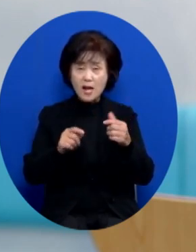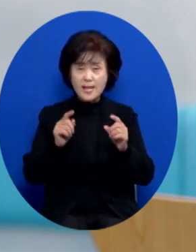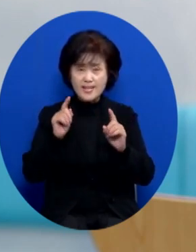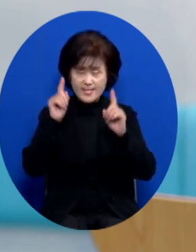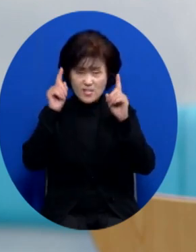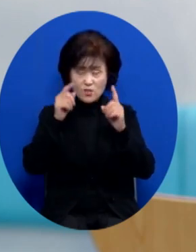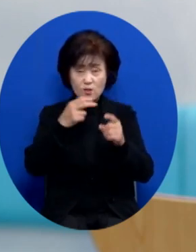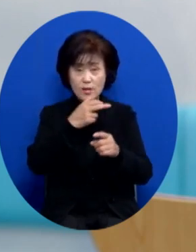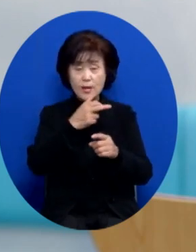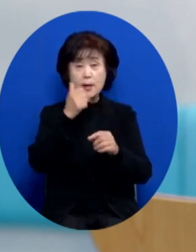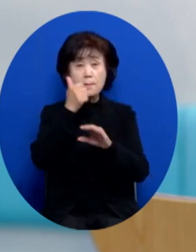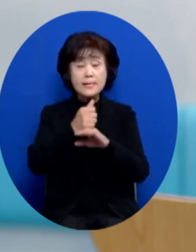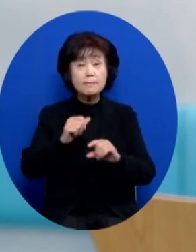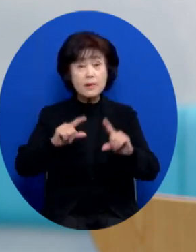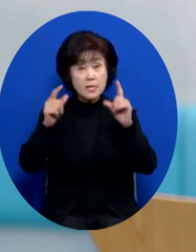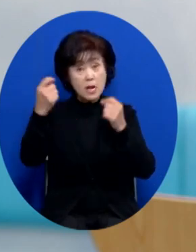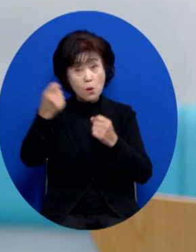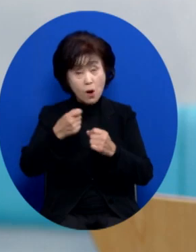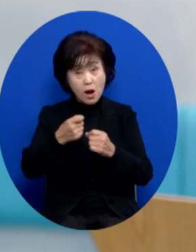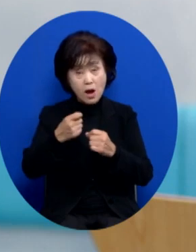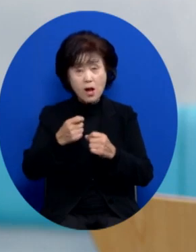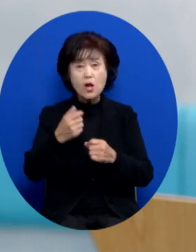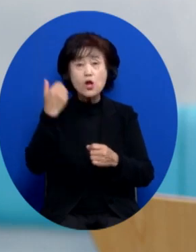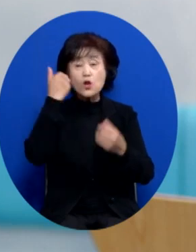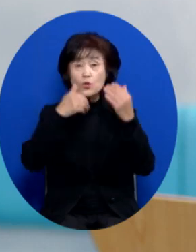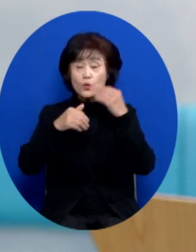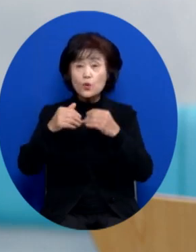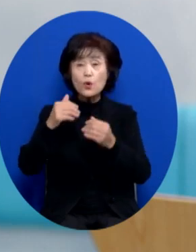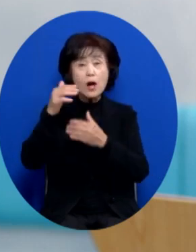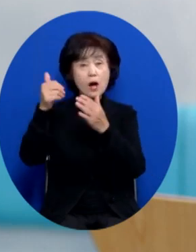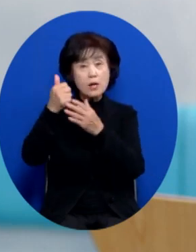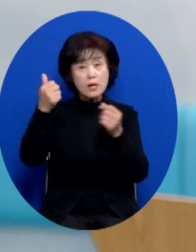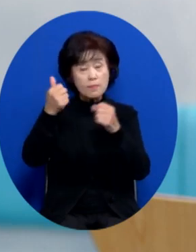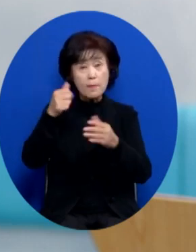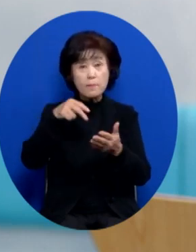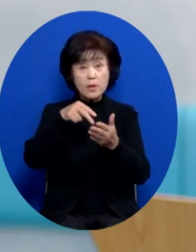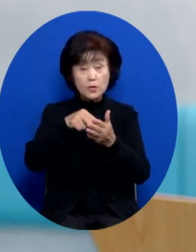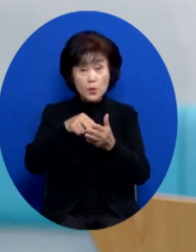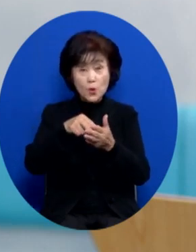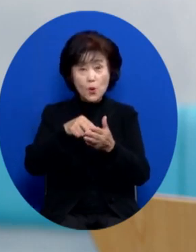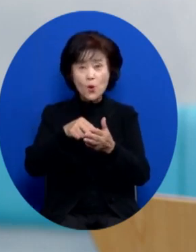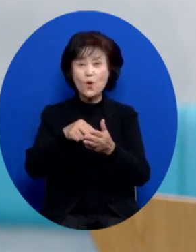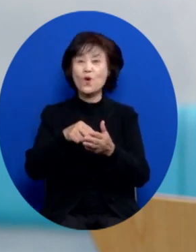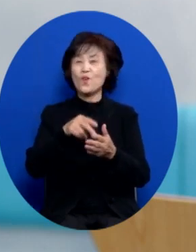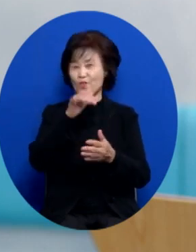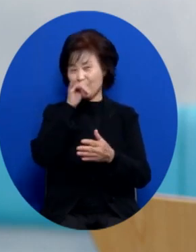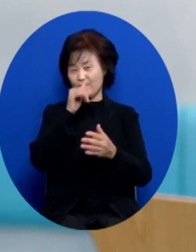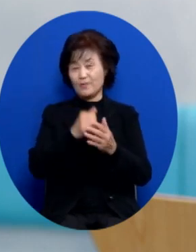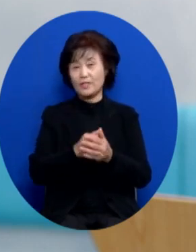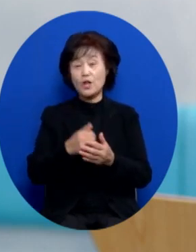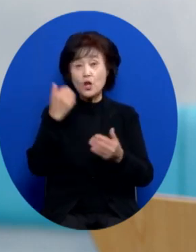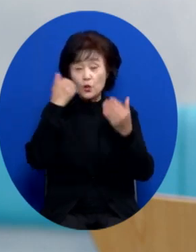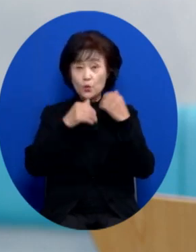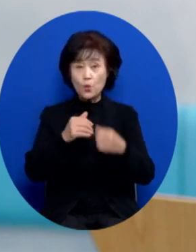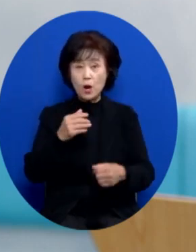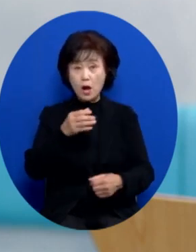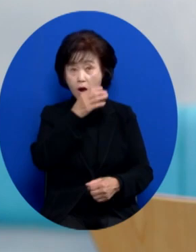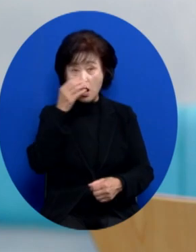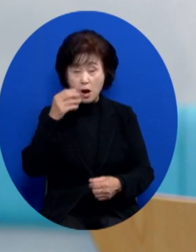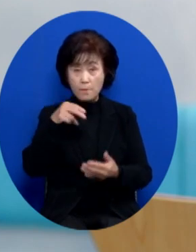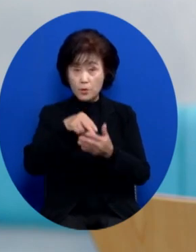이르렀으니 누가 능히 서리오? 라는 17절의 말씀으로 끝이 납니다. 누가 능히 설 수